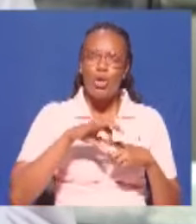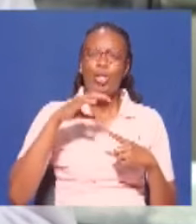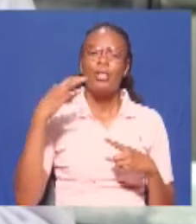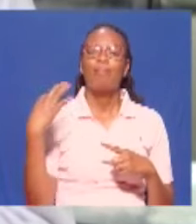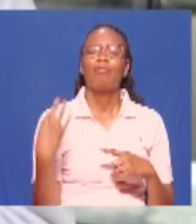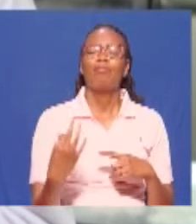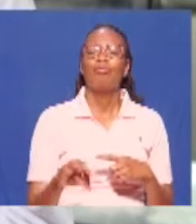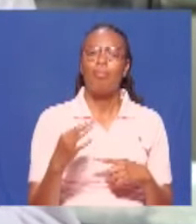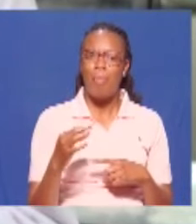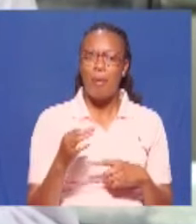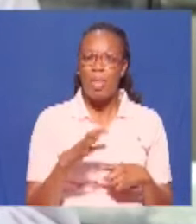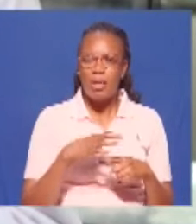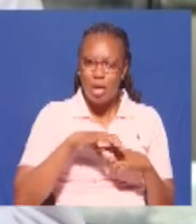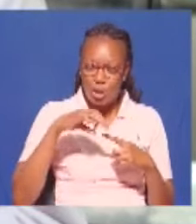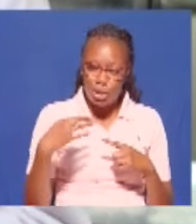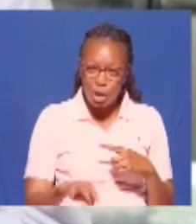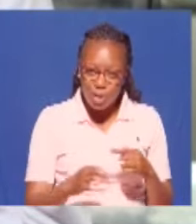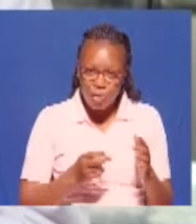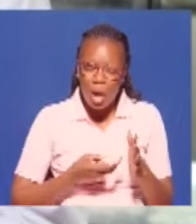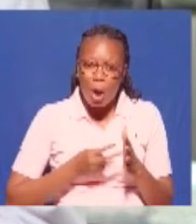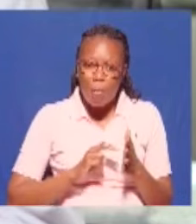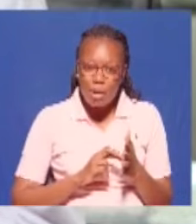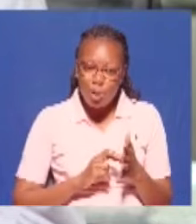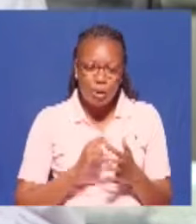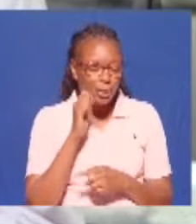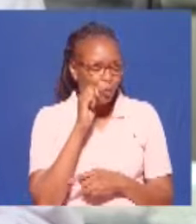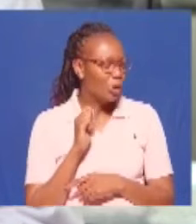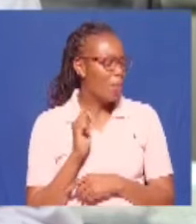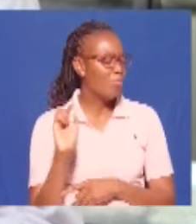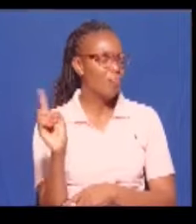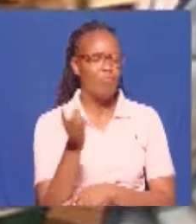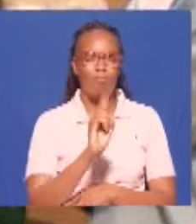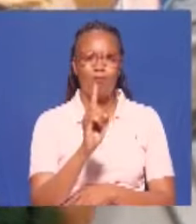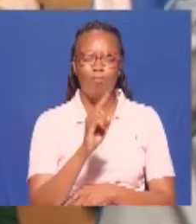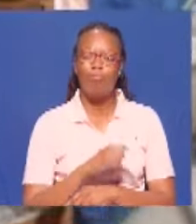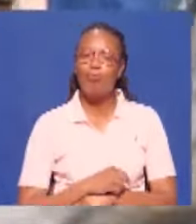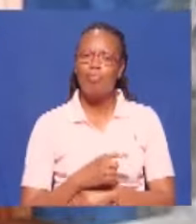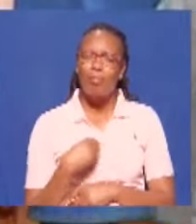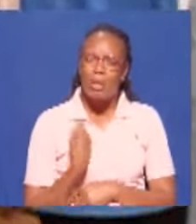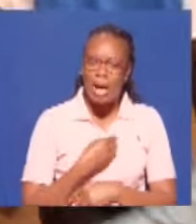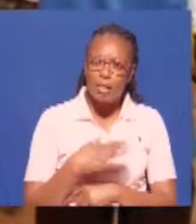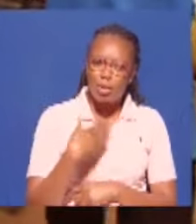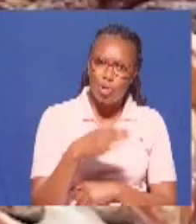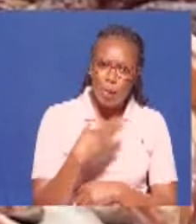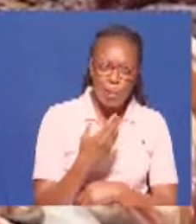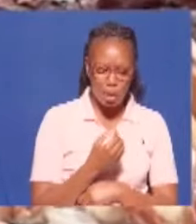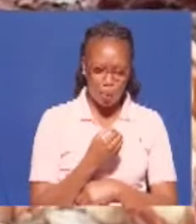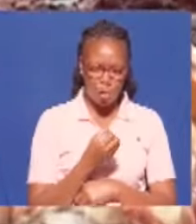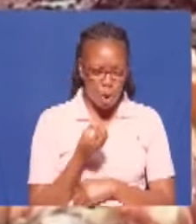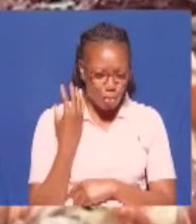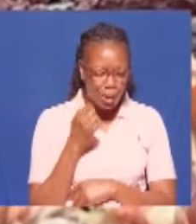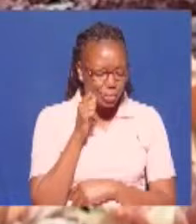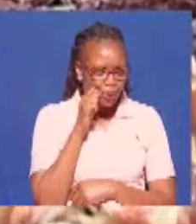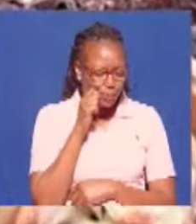itakuwa vegetarian in that it has no meat. Haina nyama at all. Tumezoea nyama ndio hupa